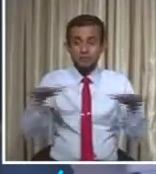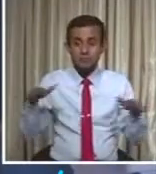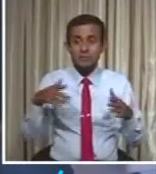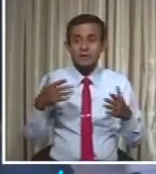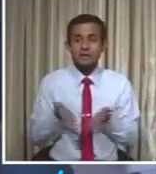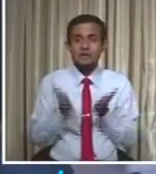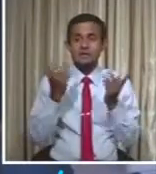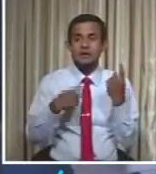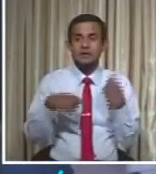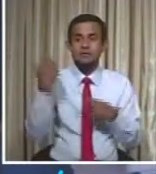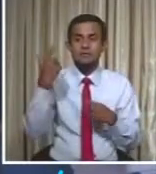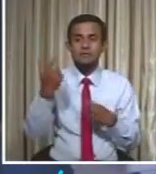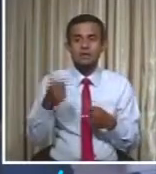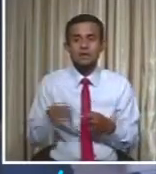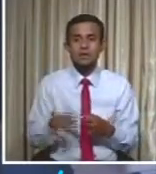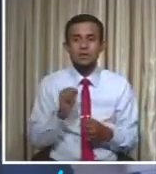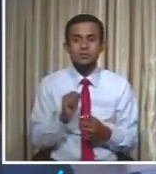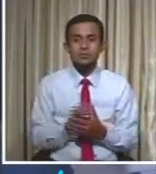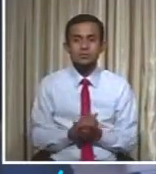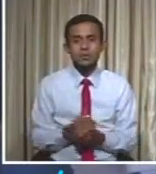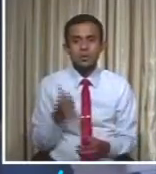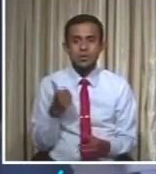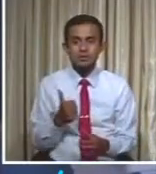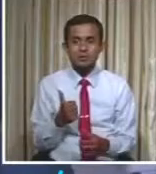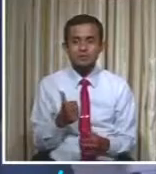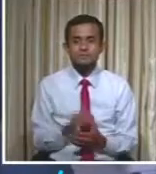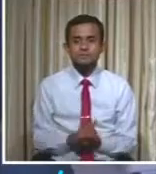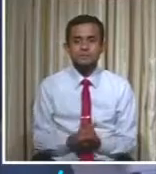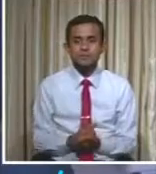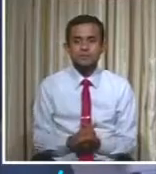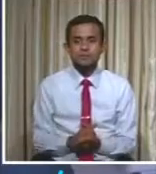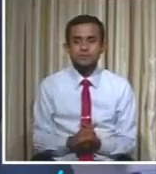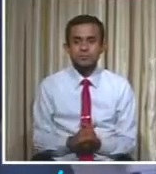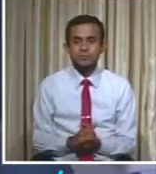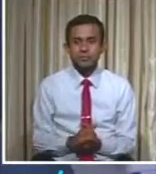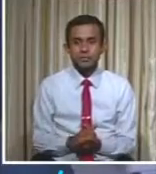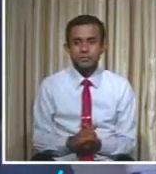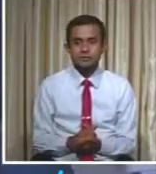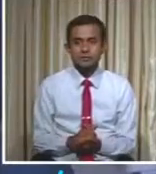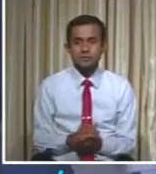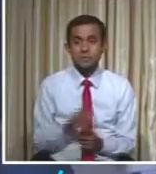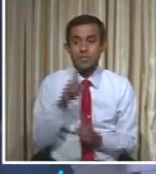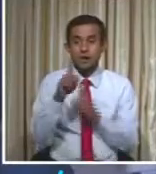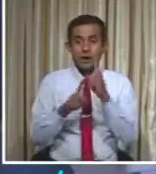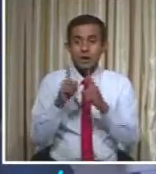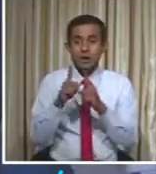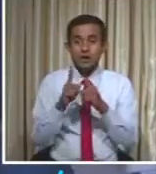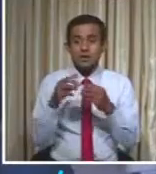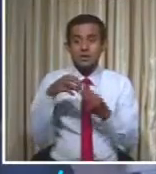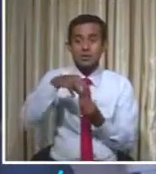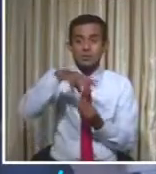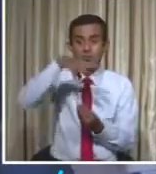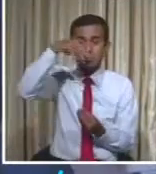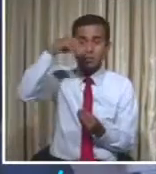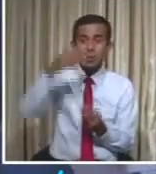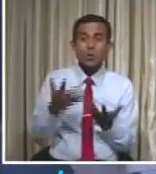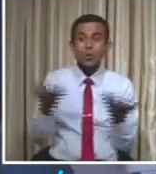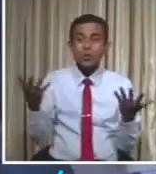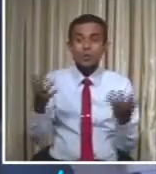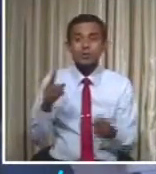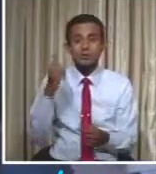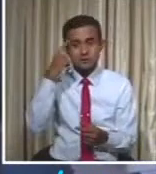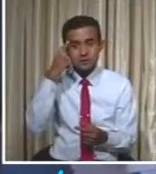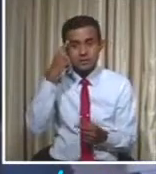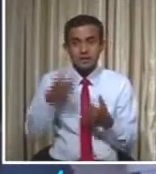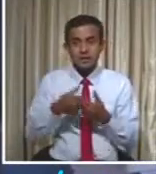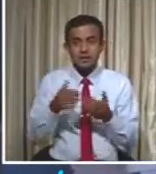මොකද දැන් ඒක හොඳයිද ආ ඒකනේ ඒ නිසා කතා කරනකොට පුහුලම කොහෙද කියලා දැනගෙන කතා කරන්න පුහුලම